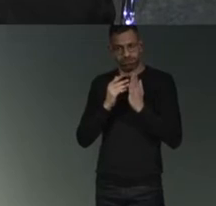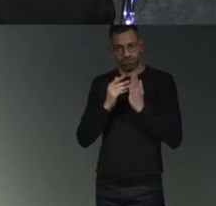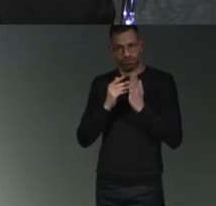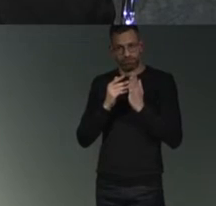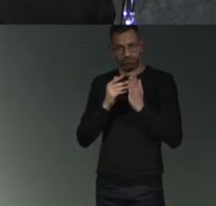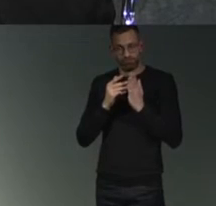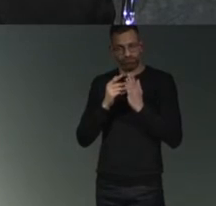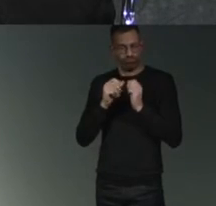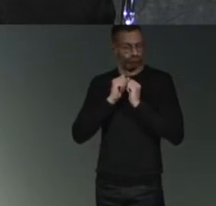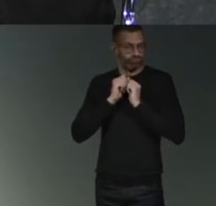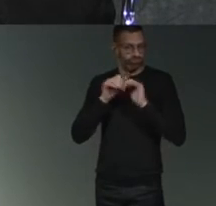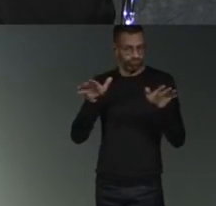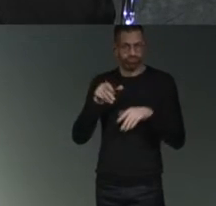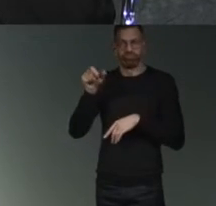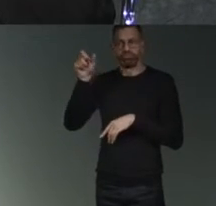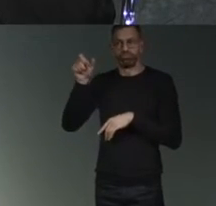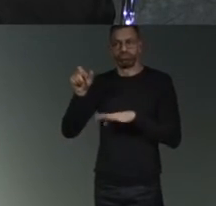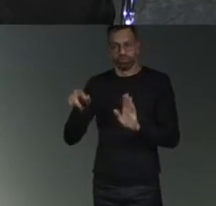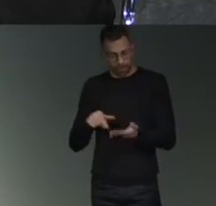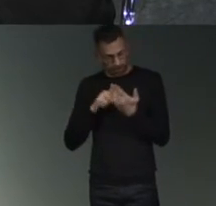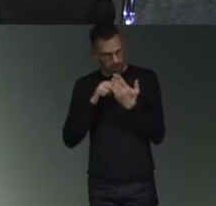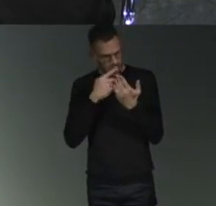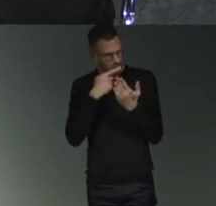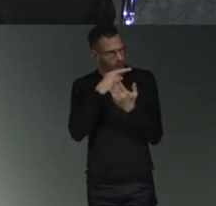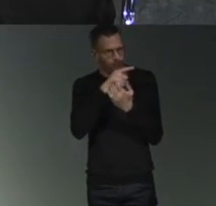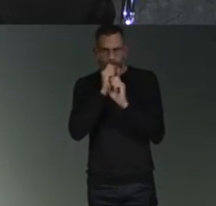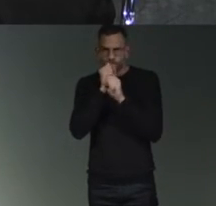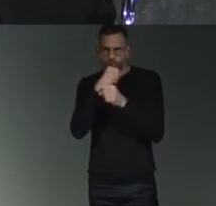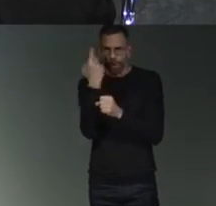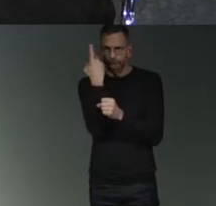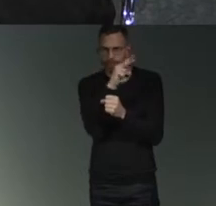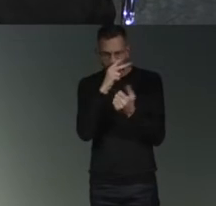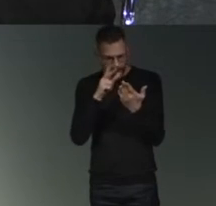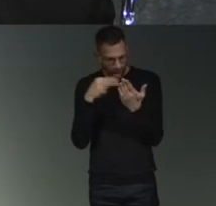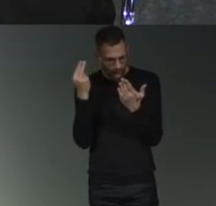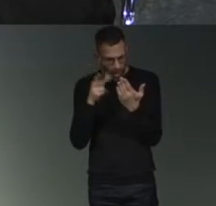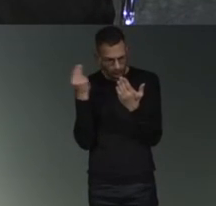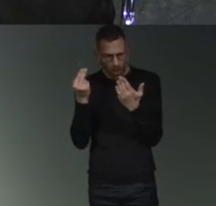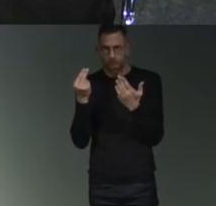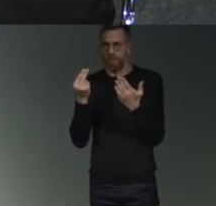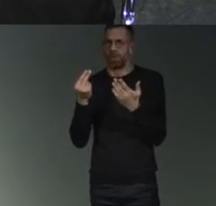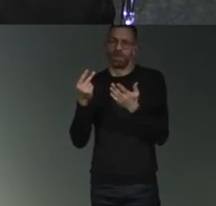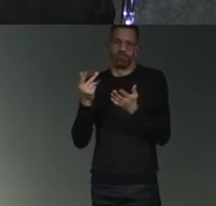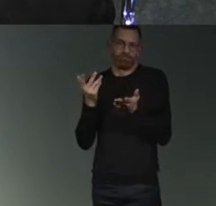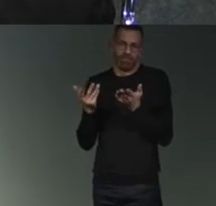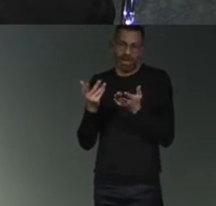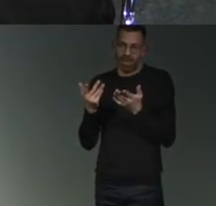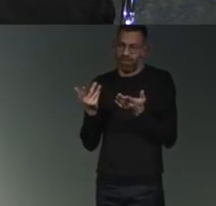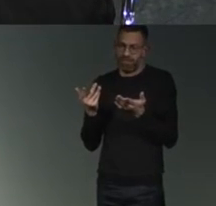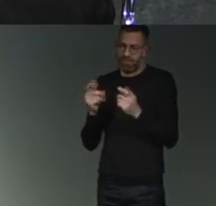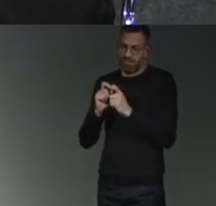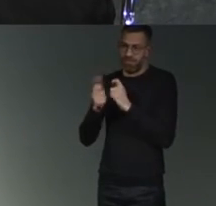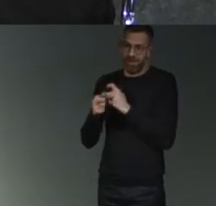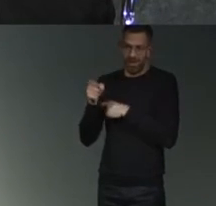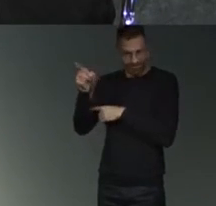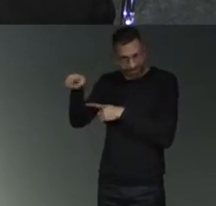qu'il livre des secrets ou fait des confidences peut engager les lecteurs